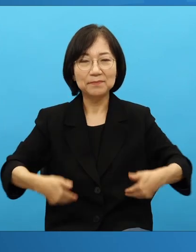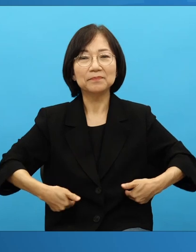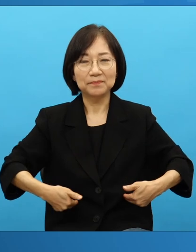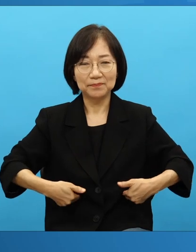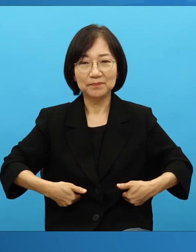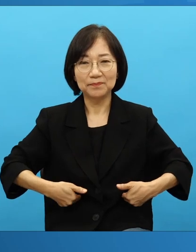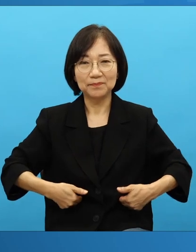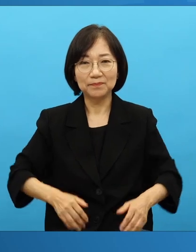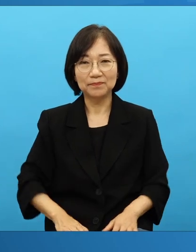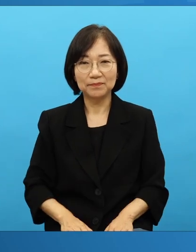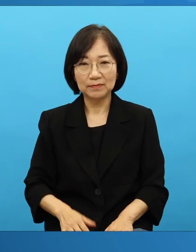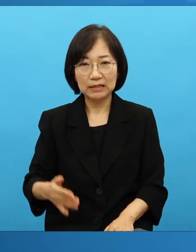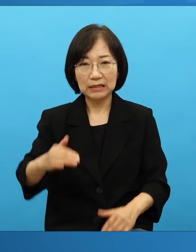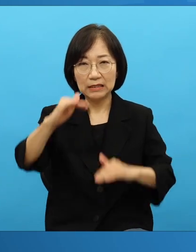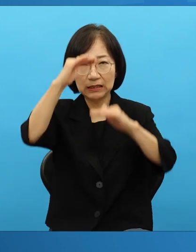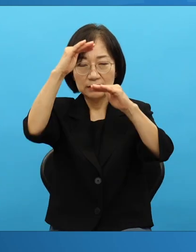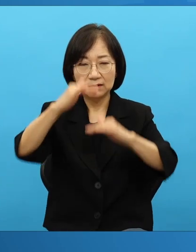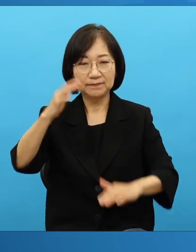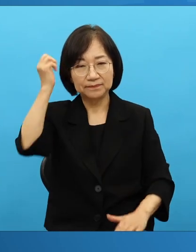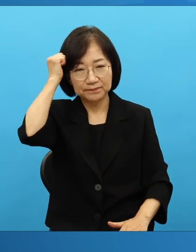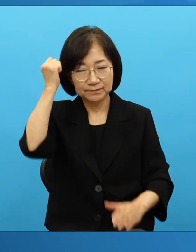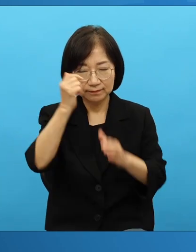기도하셨어요. 응답 받으세요.